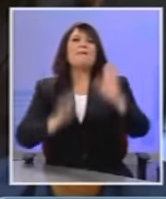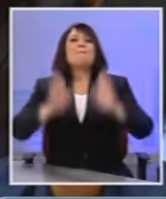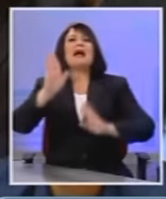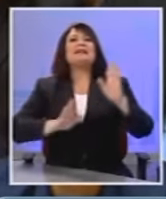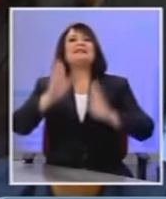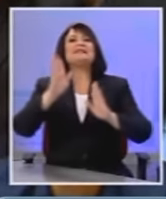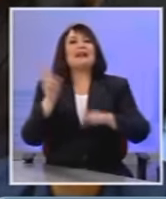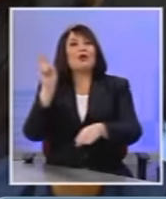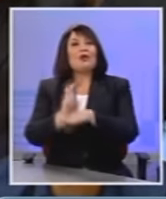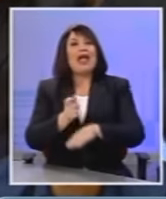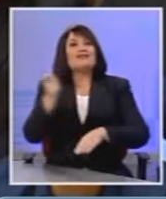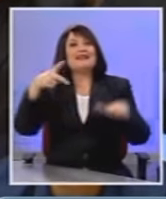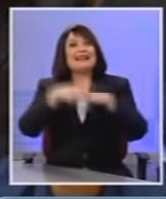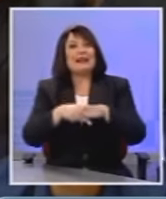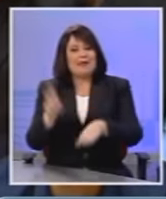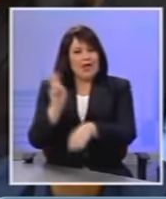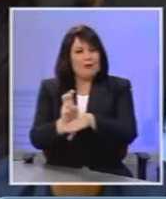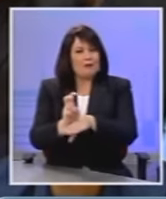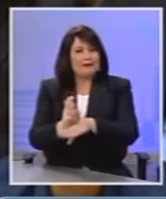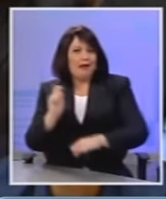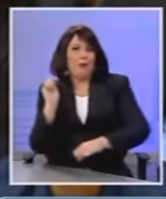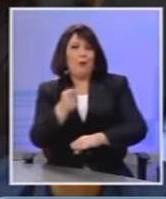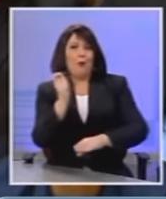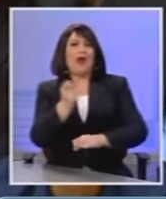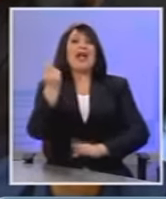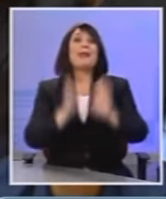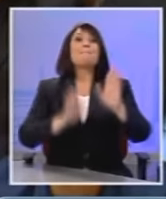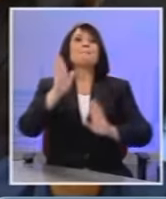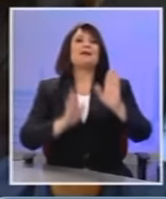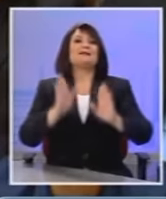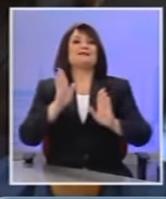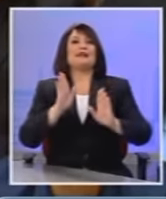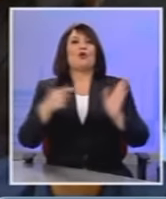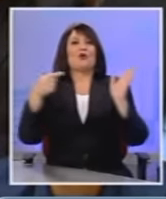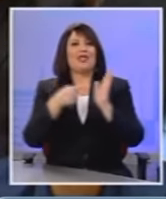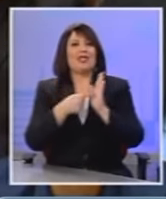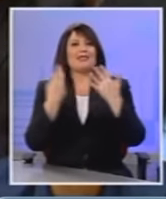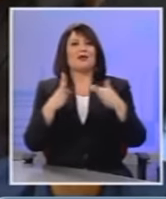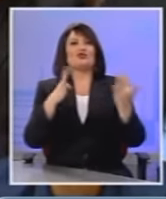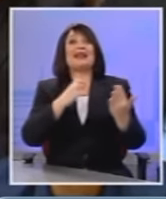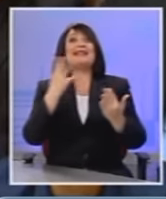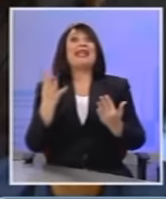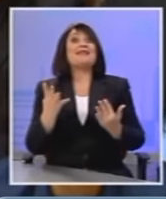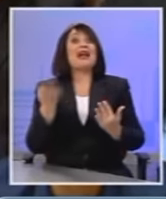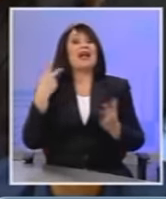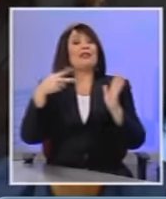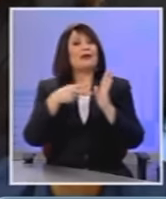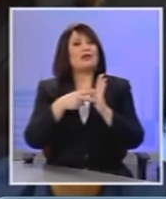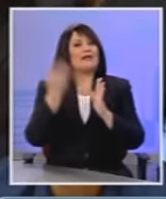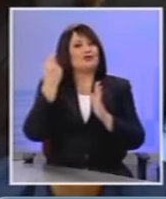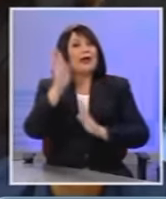τα αποθεματικά των ασφαλιστικών ταμείων. Και αναφέρομαι στο 1999 και